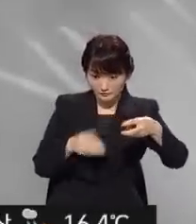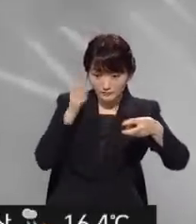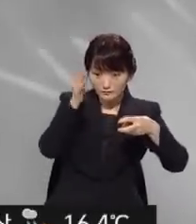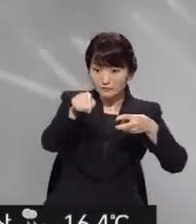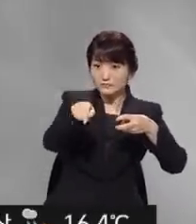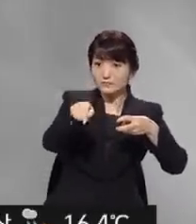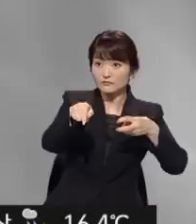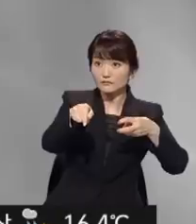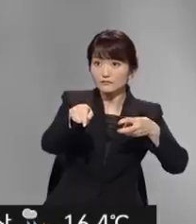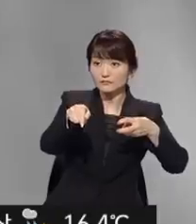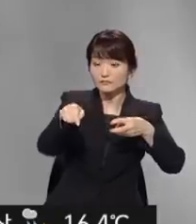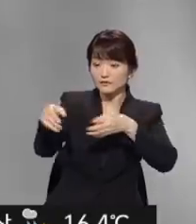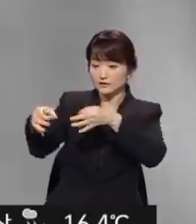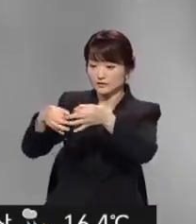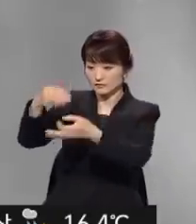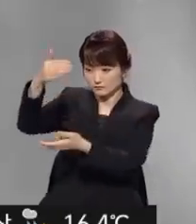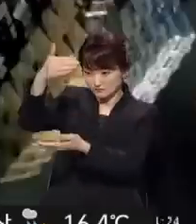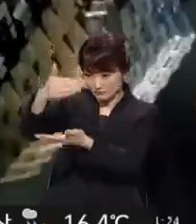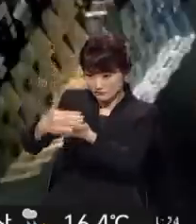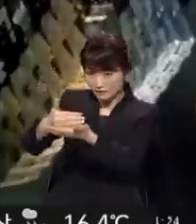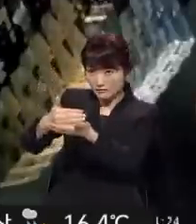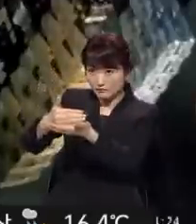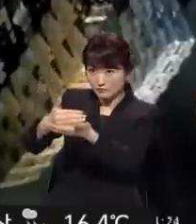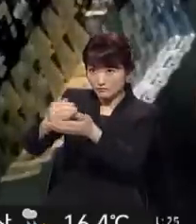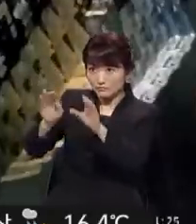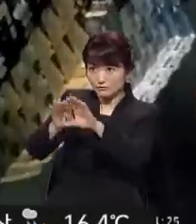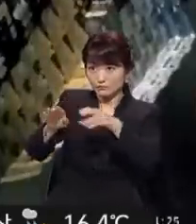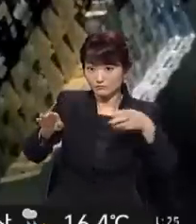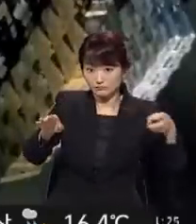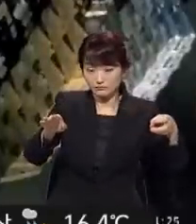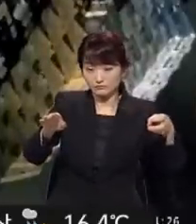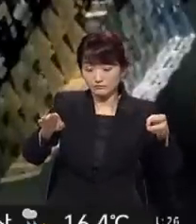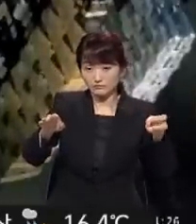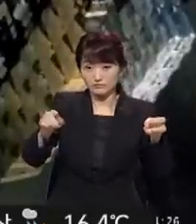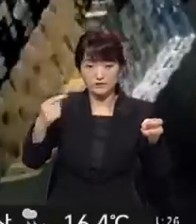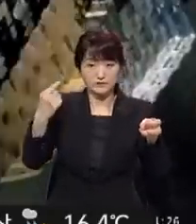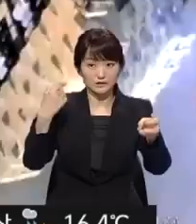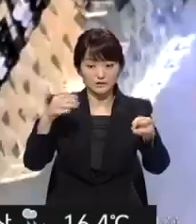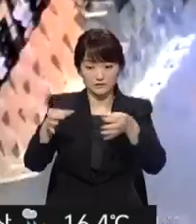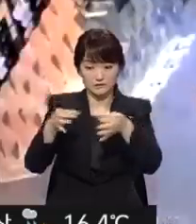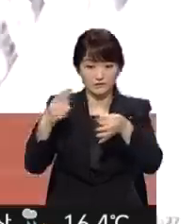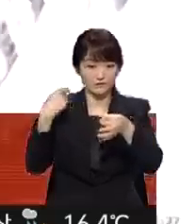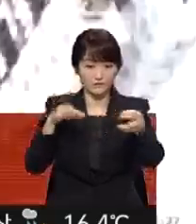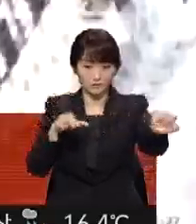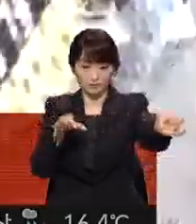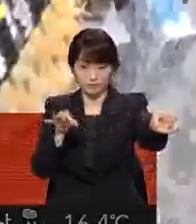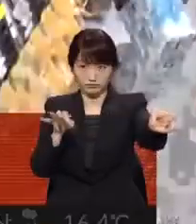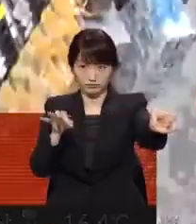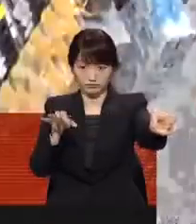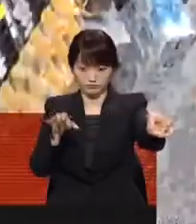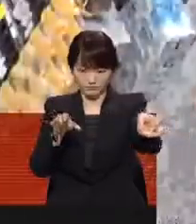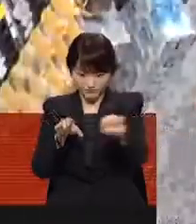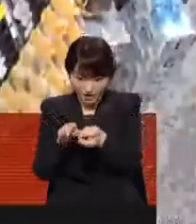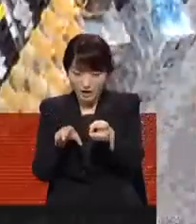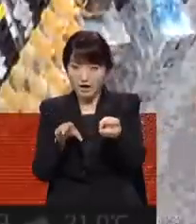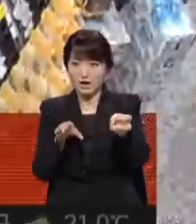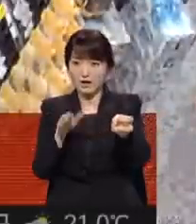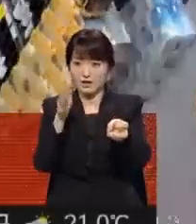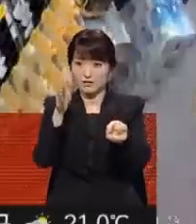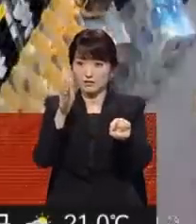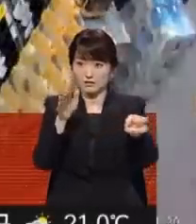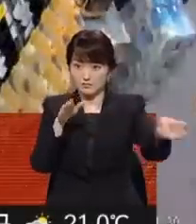바로 닫힌 상점 문이었습니다. 저렇게 후진을 하다가요. 이 상점자는 후진해서 상점 문을